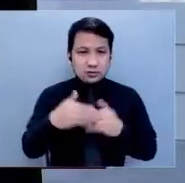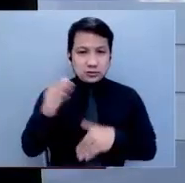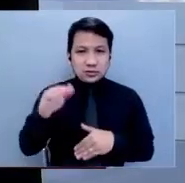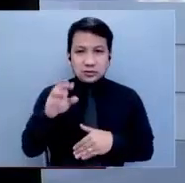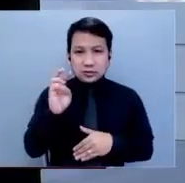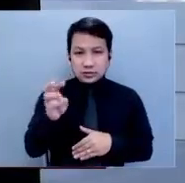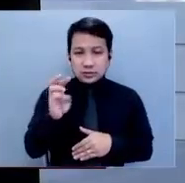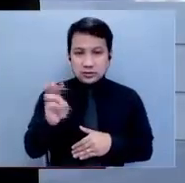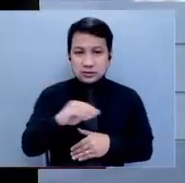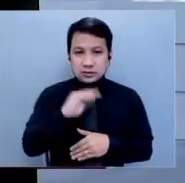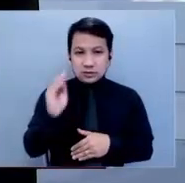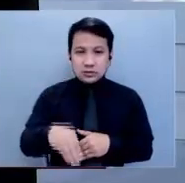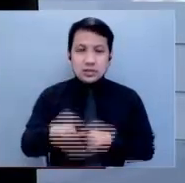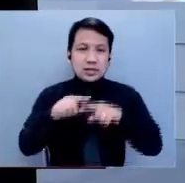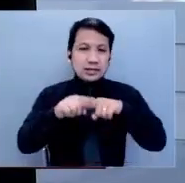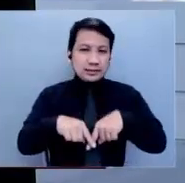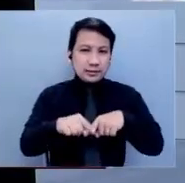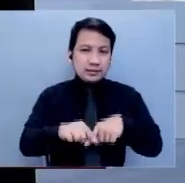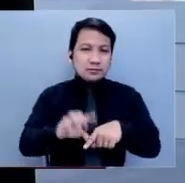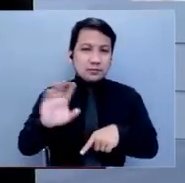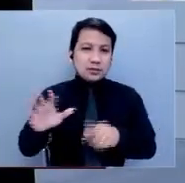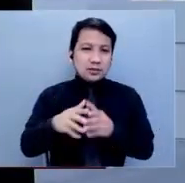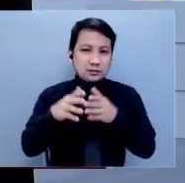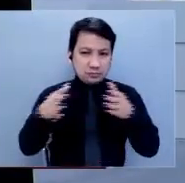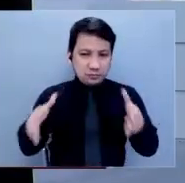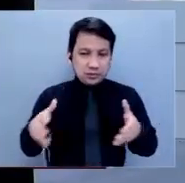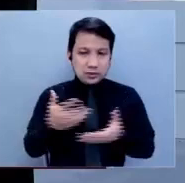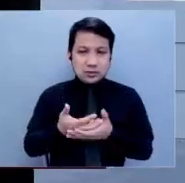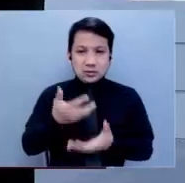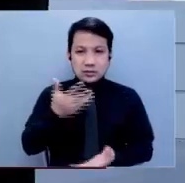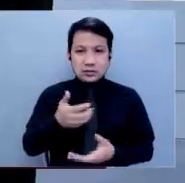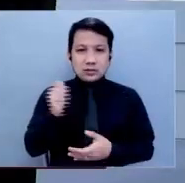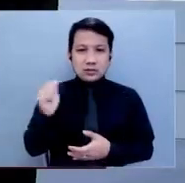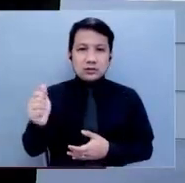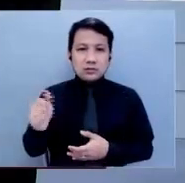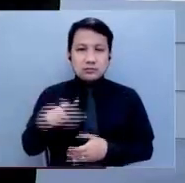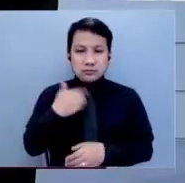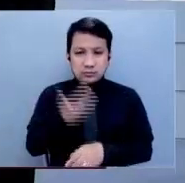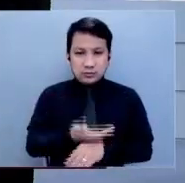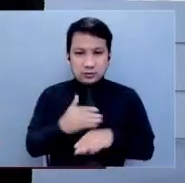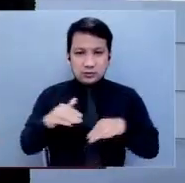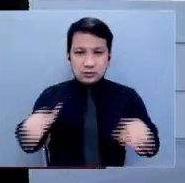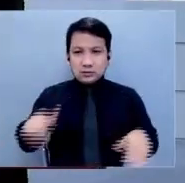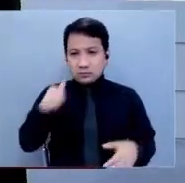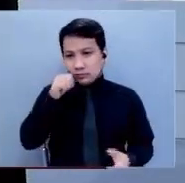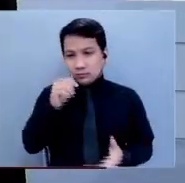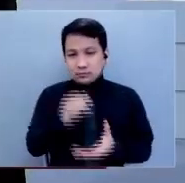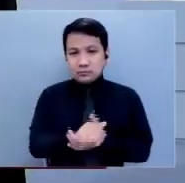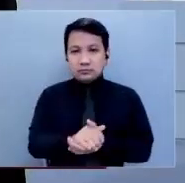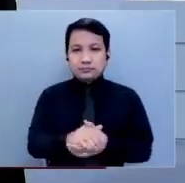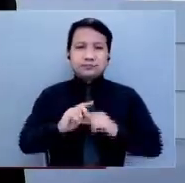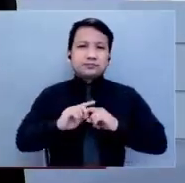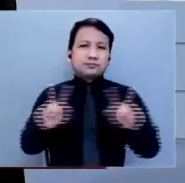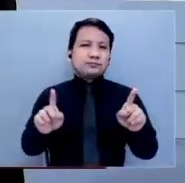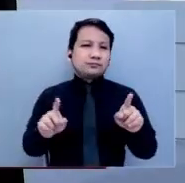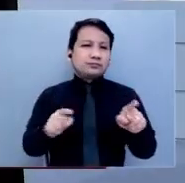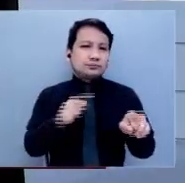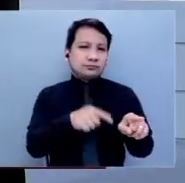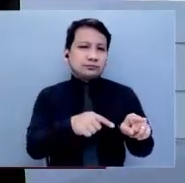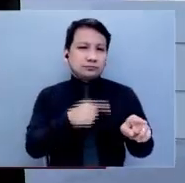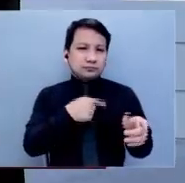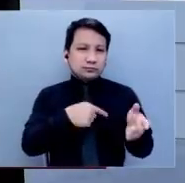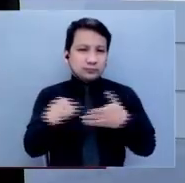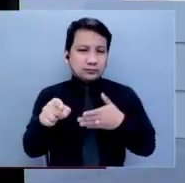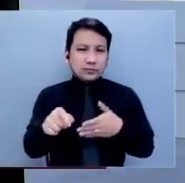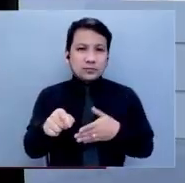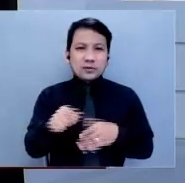60%. Depende sa laki ng kayamanan na mamanahin ng mga anak at asawa. Yun lang, marami ang hindi nagbabayad ng estate